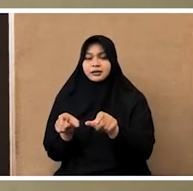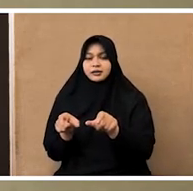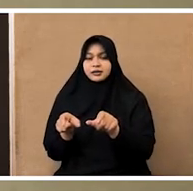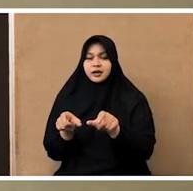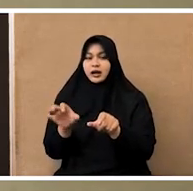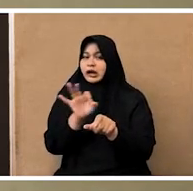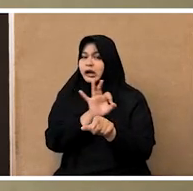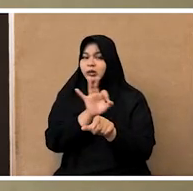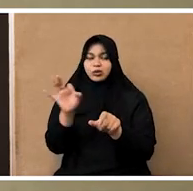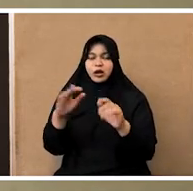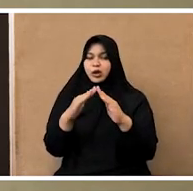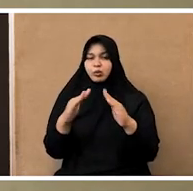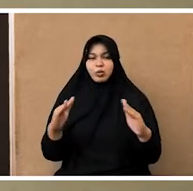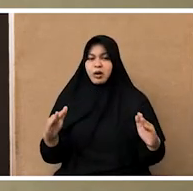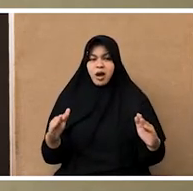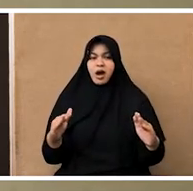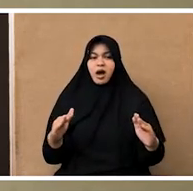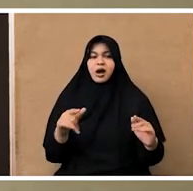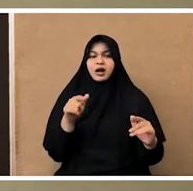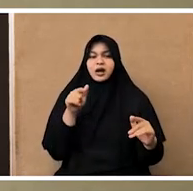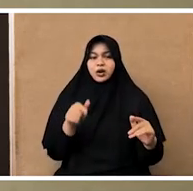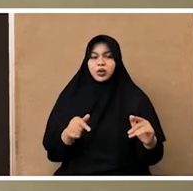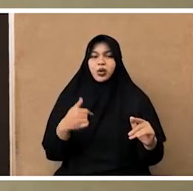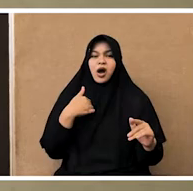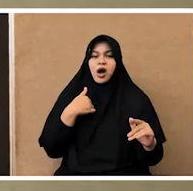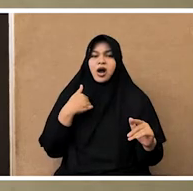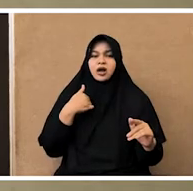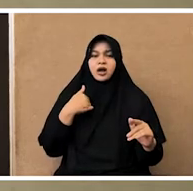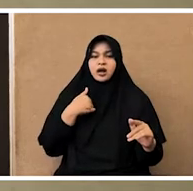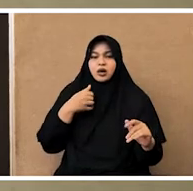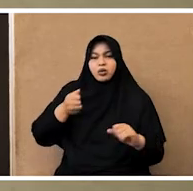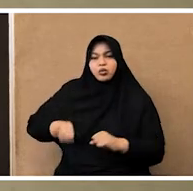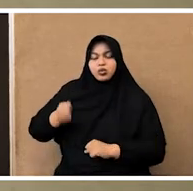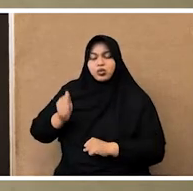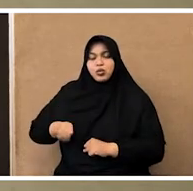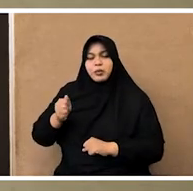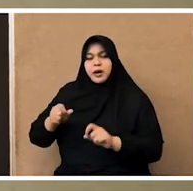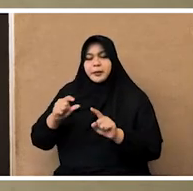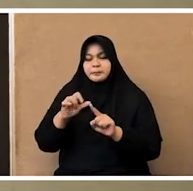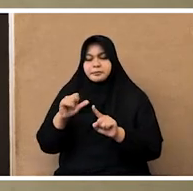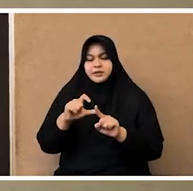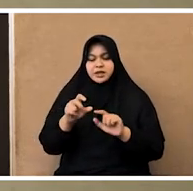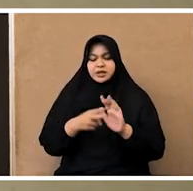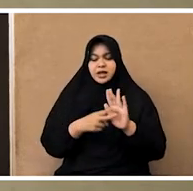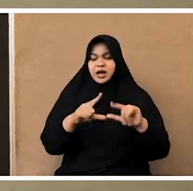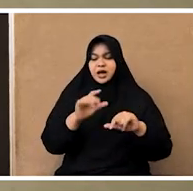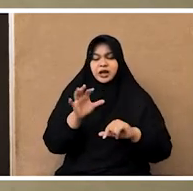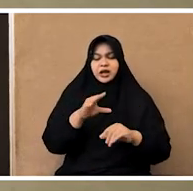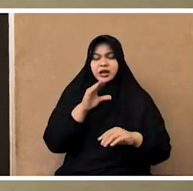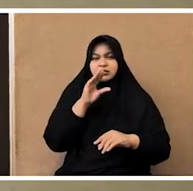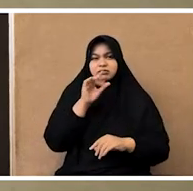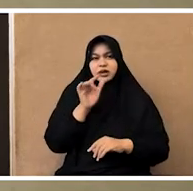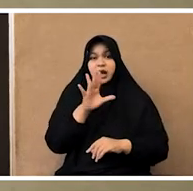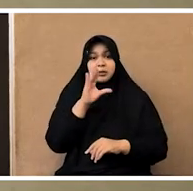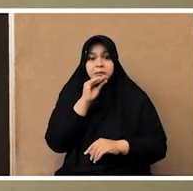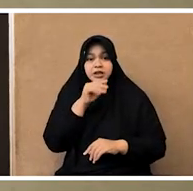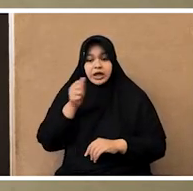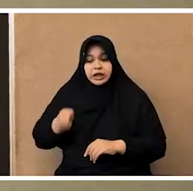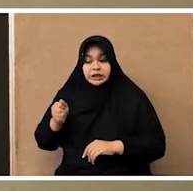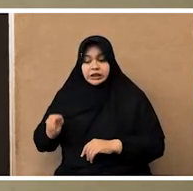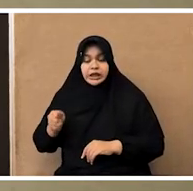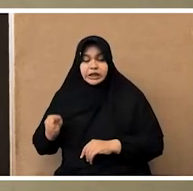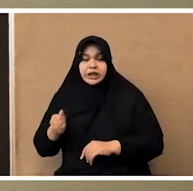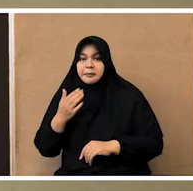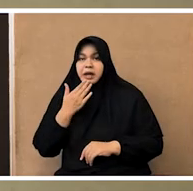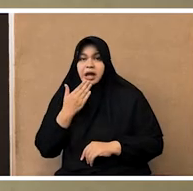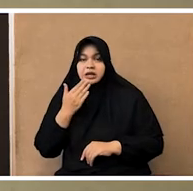tunawisma misalkan itu dikenakan sanksi pidana ini kita tidak bicara soal sanksi-sanksinya ringan atau